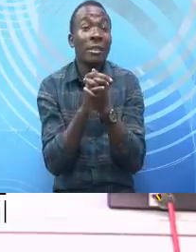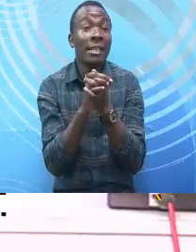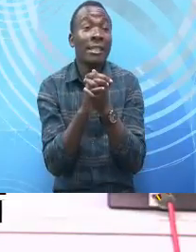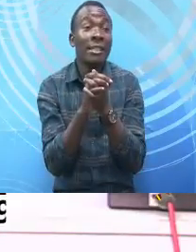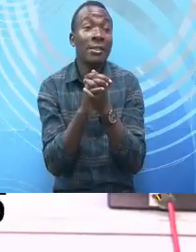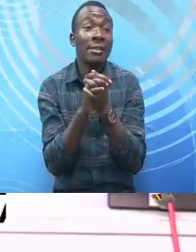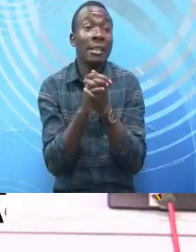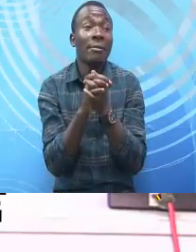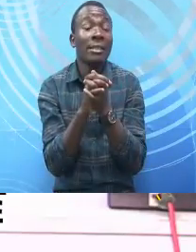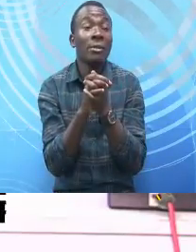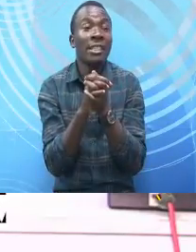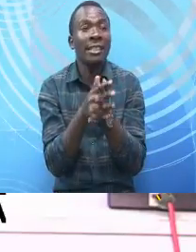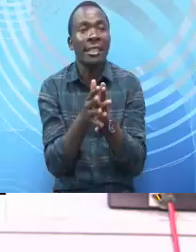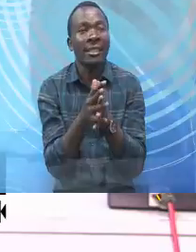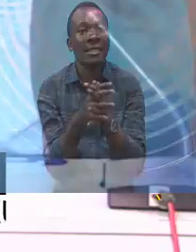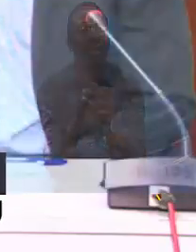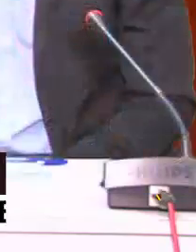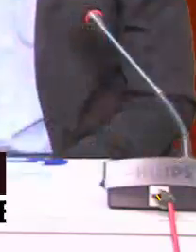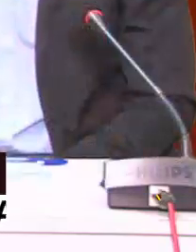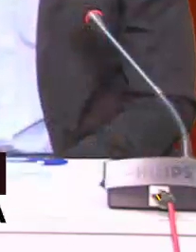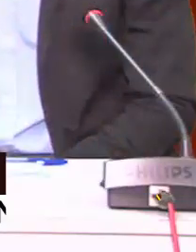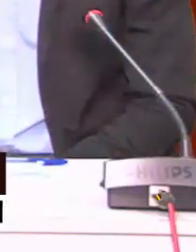Ni communication cyangwa se gushyikirana.